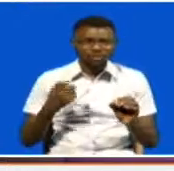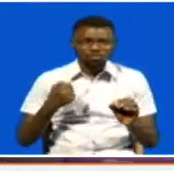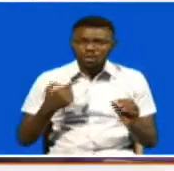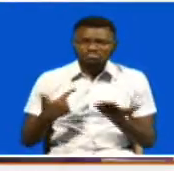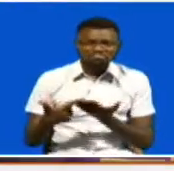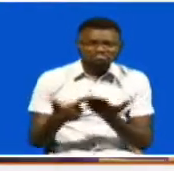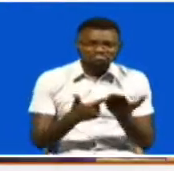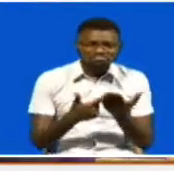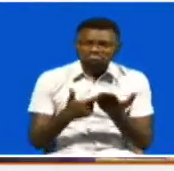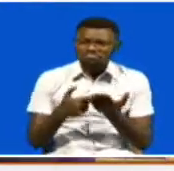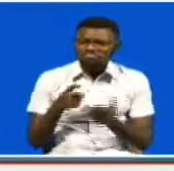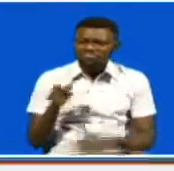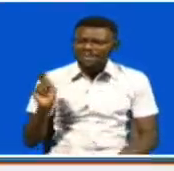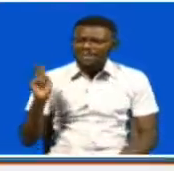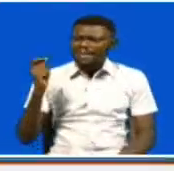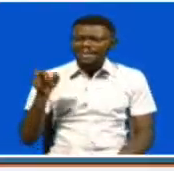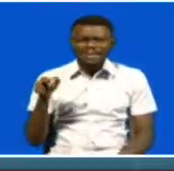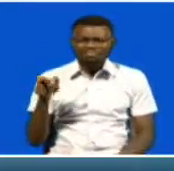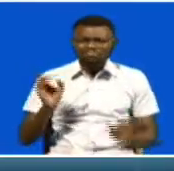among the Kenyans.